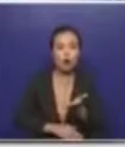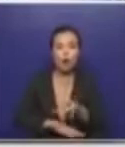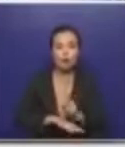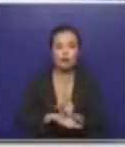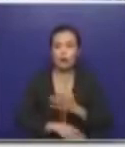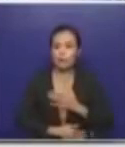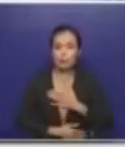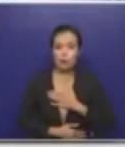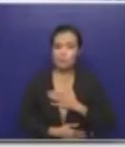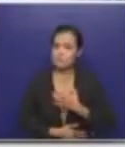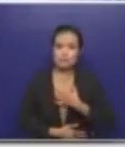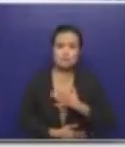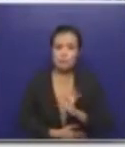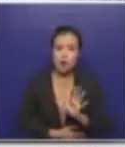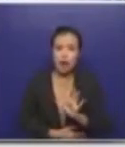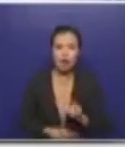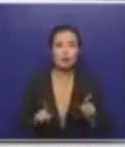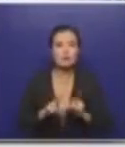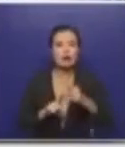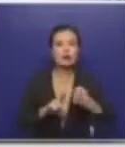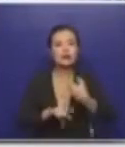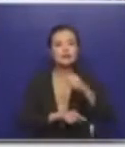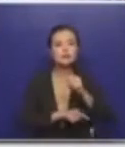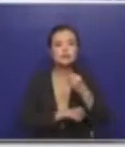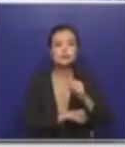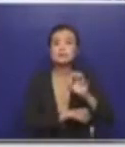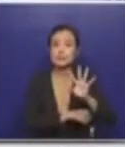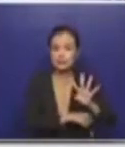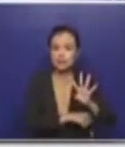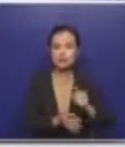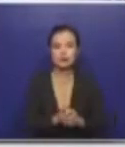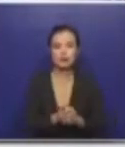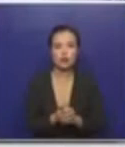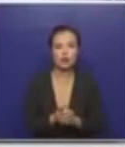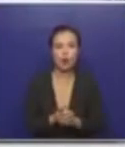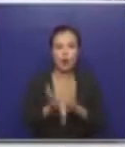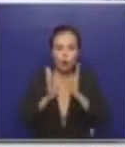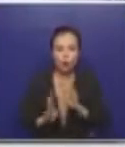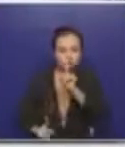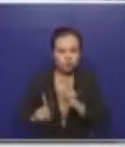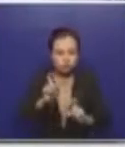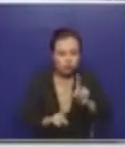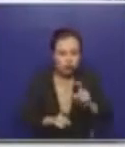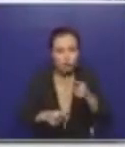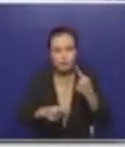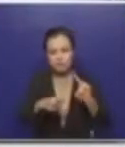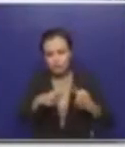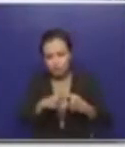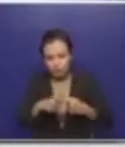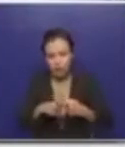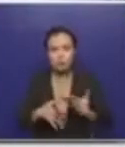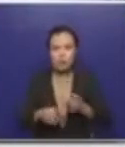มไม่อยากให้เหตุการณ์เหมือน14ตุลาครับเรามีคนทั้งเจ็บทั้งตายโดนกระสุนและ